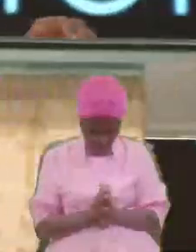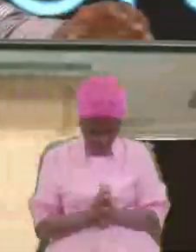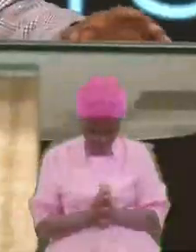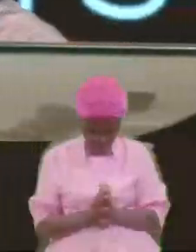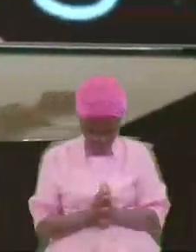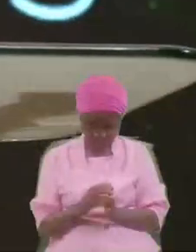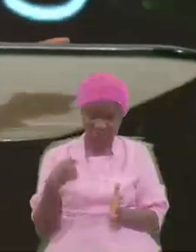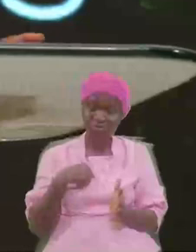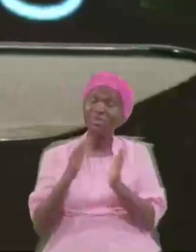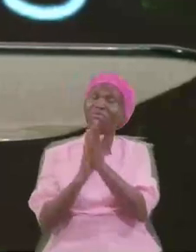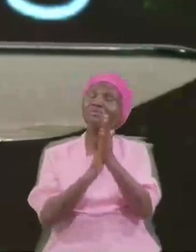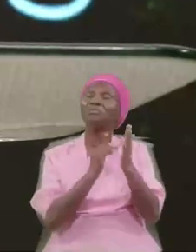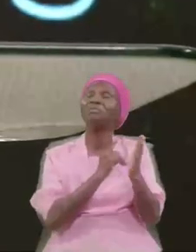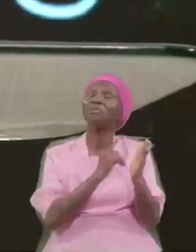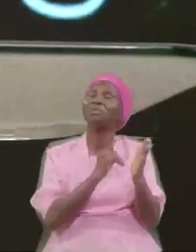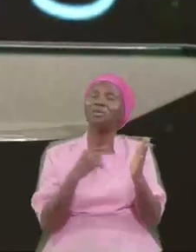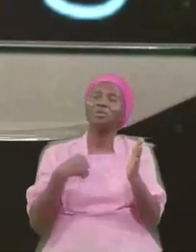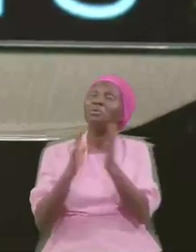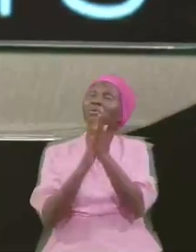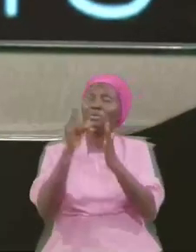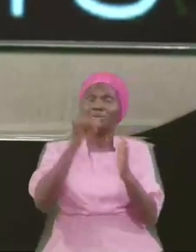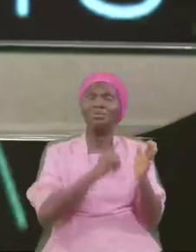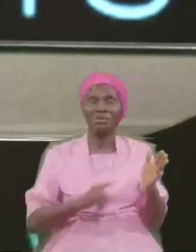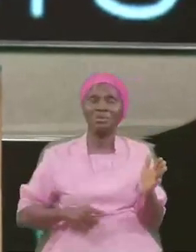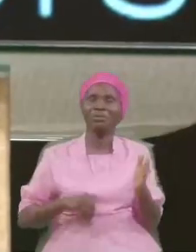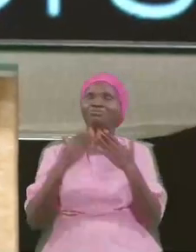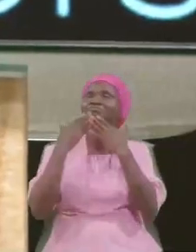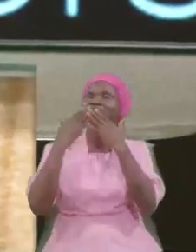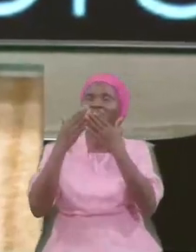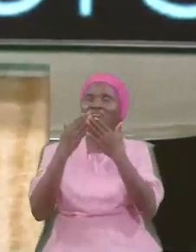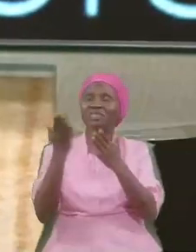Nous te louons, Seigneur, parce qu'il y a la confirmation